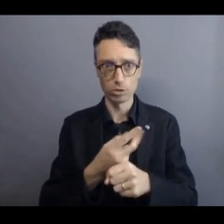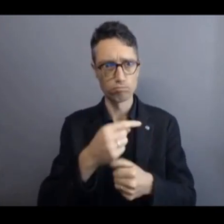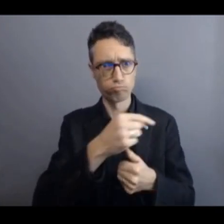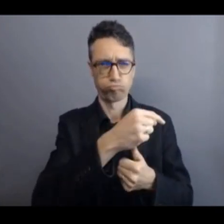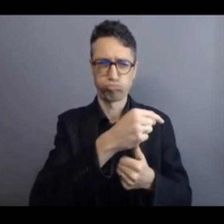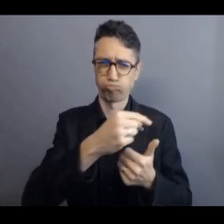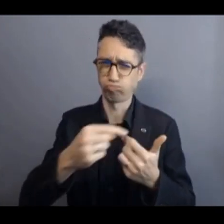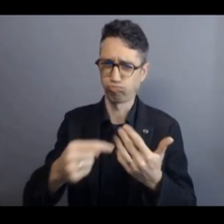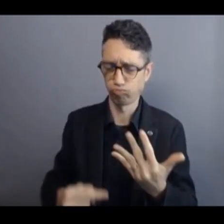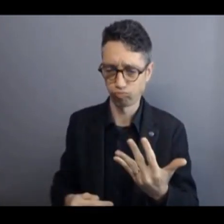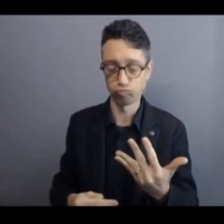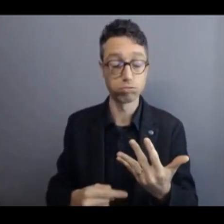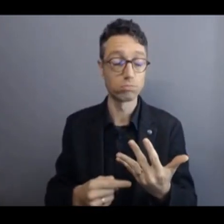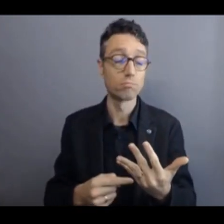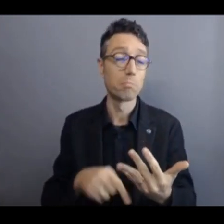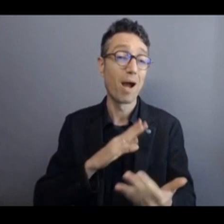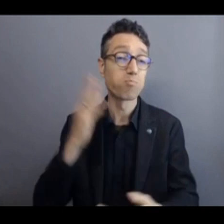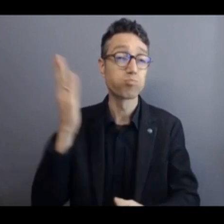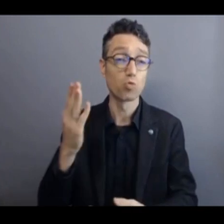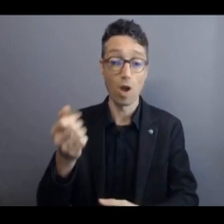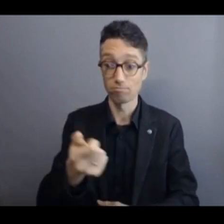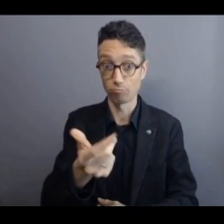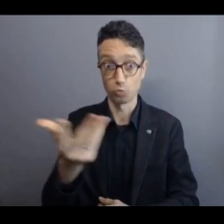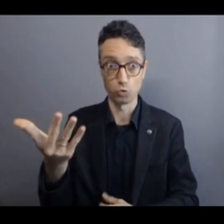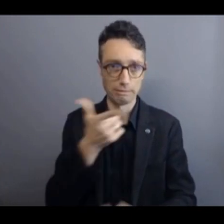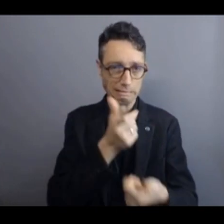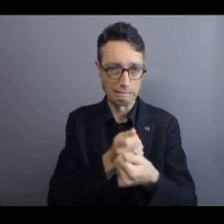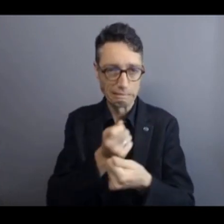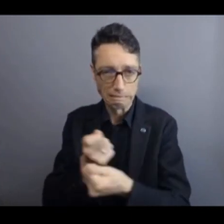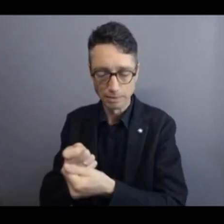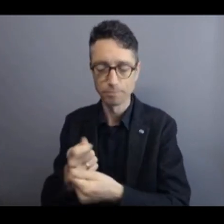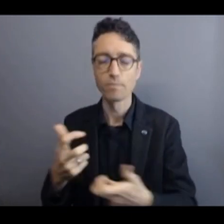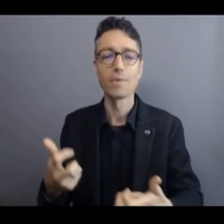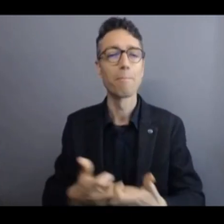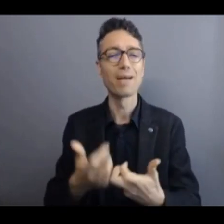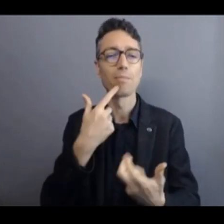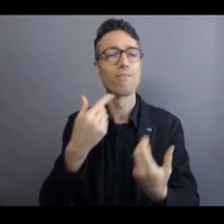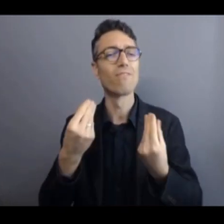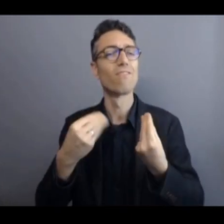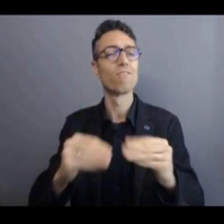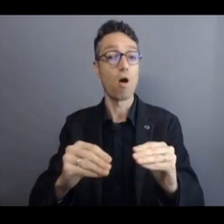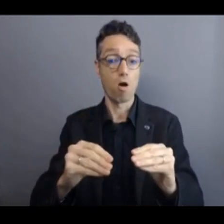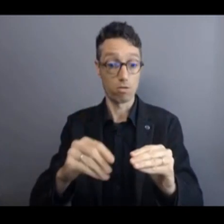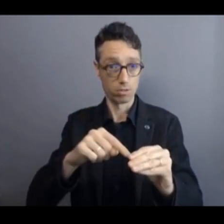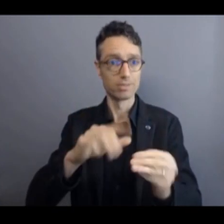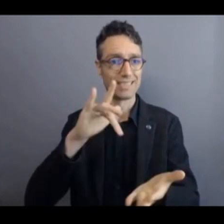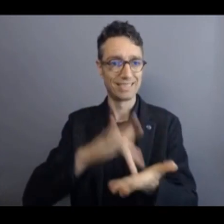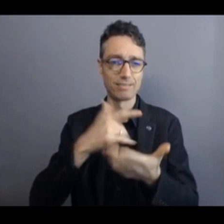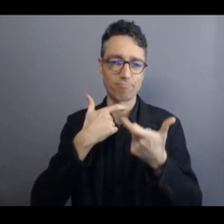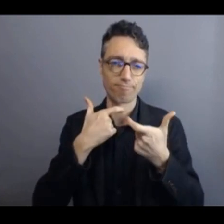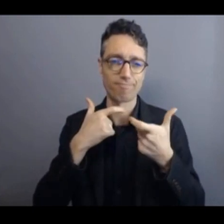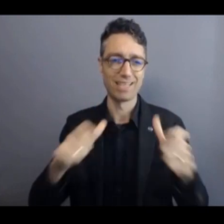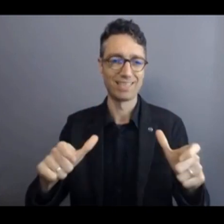parfois très divers. Donc, on parlait tout à l'heure des canaux de vente avec un site qui est accessible, qui est audité, qui